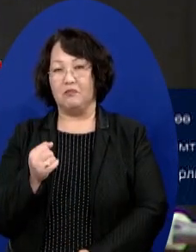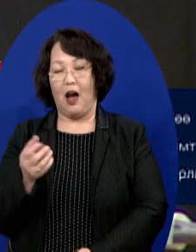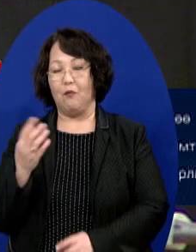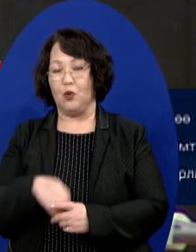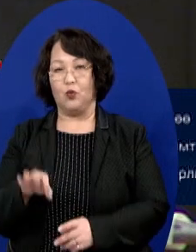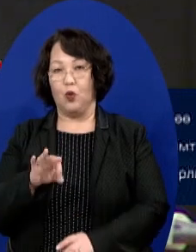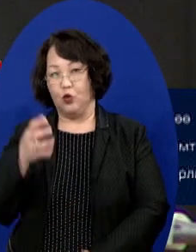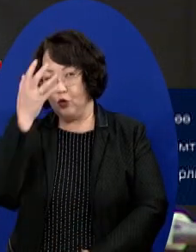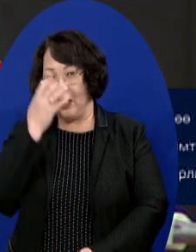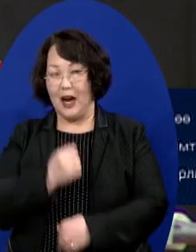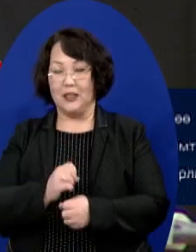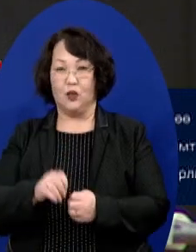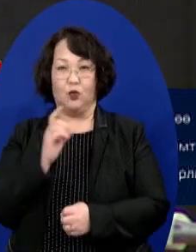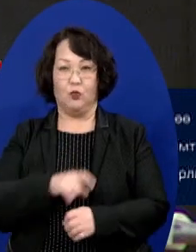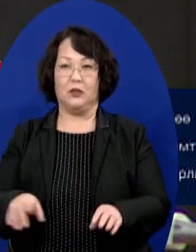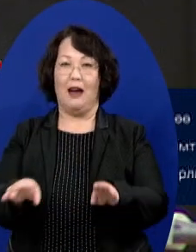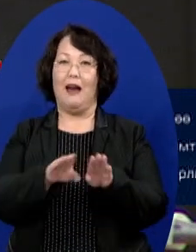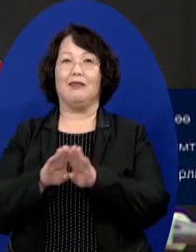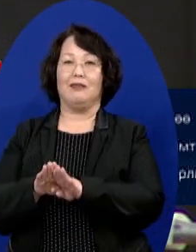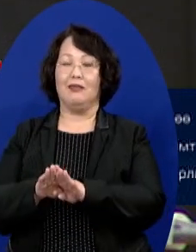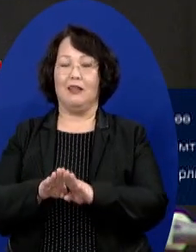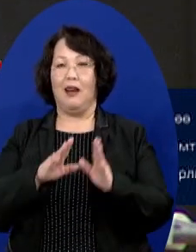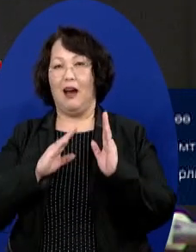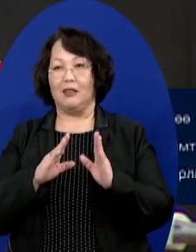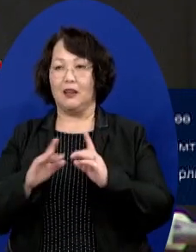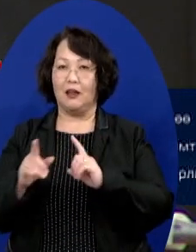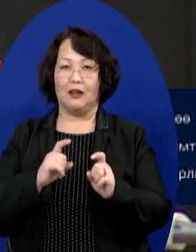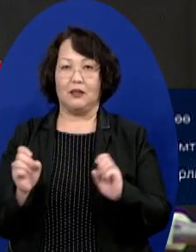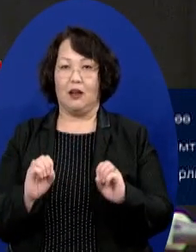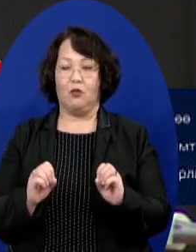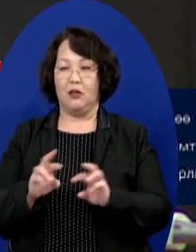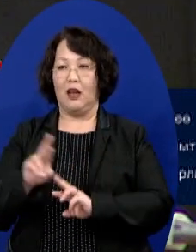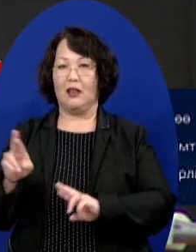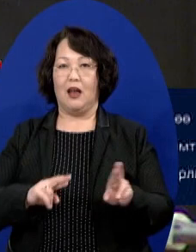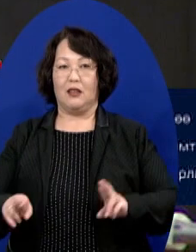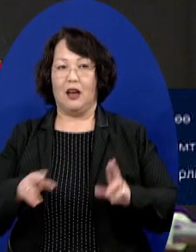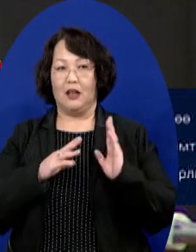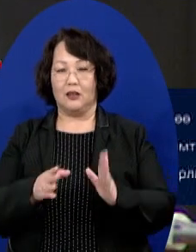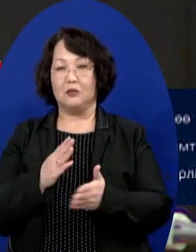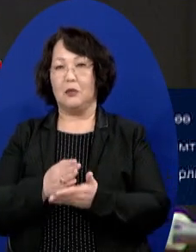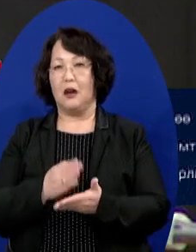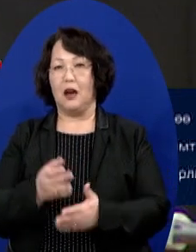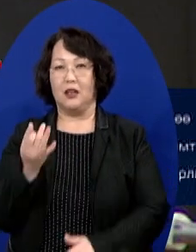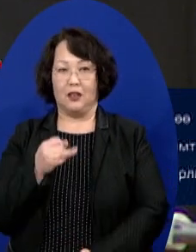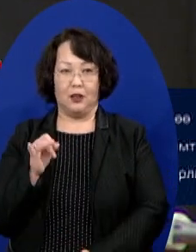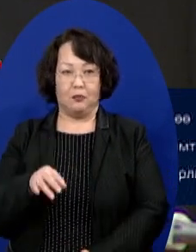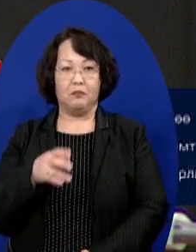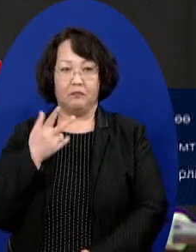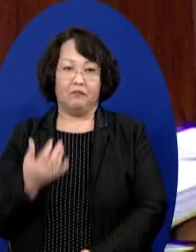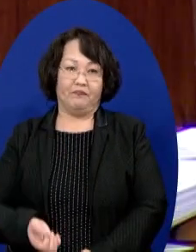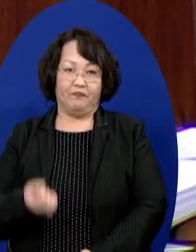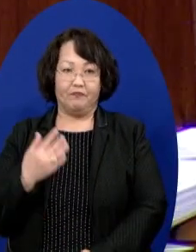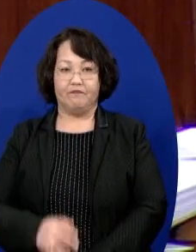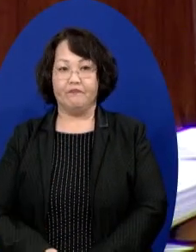албан хаагчтай бас ижил тэгш одоо бас хандаагүй ялгамжтай одоо бас хандсан гэж одоо хэлж болох бас ийм томьёолол орж ирсэн